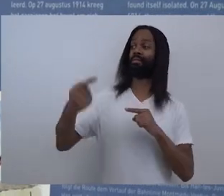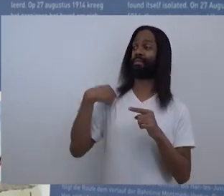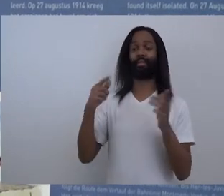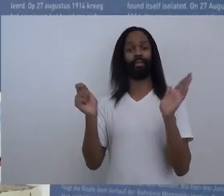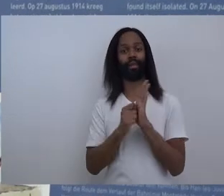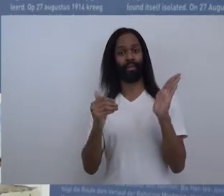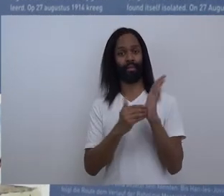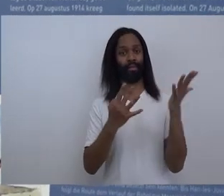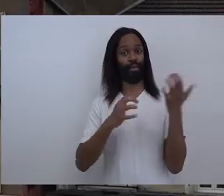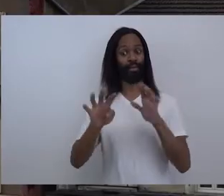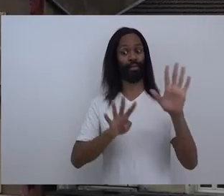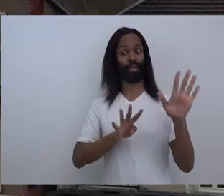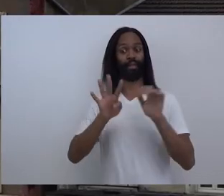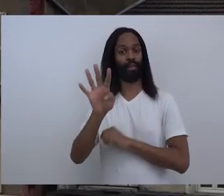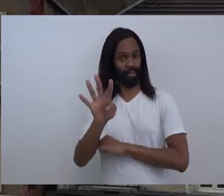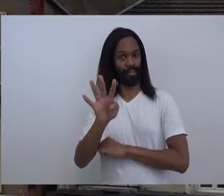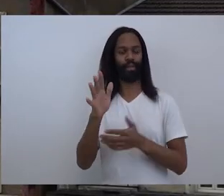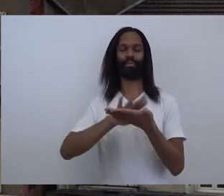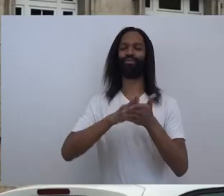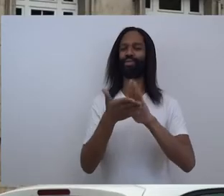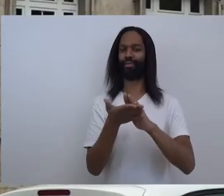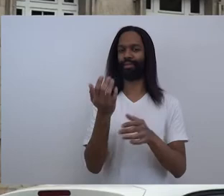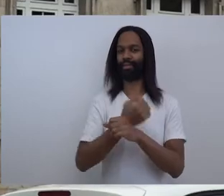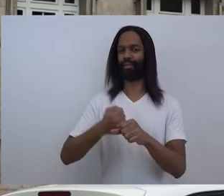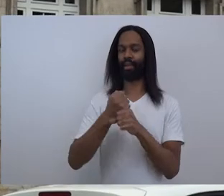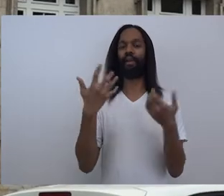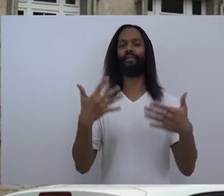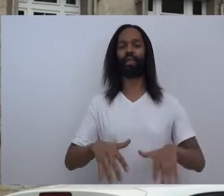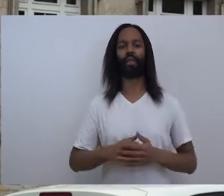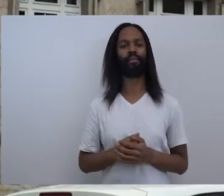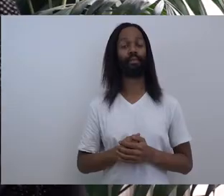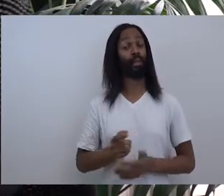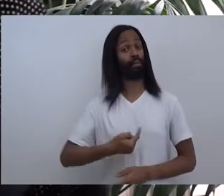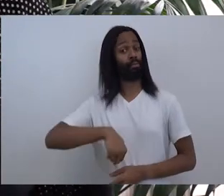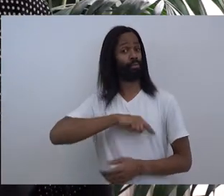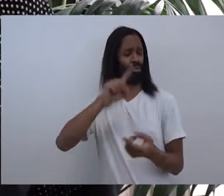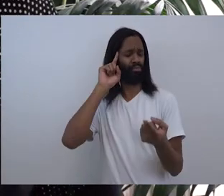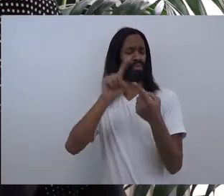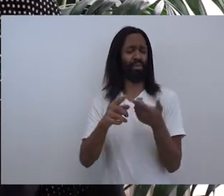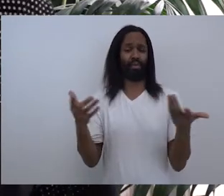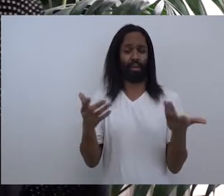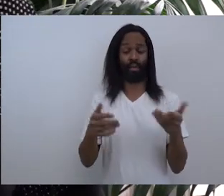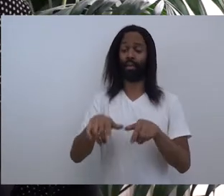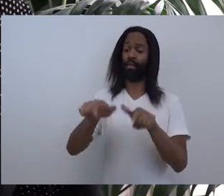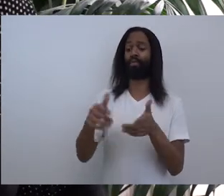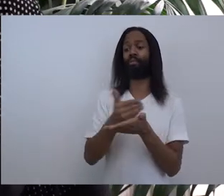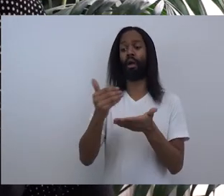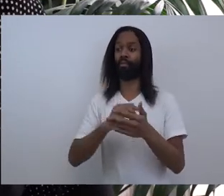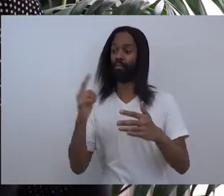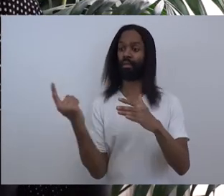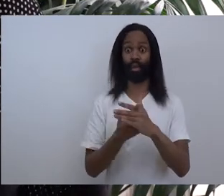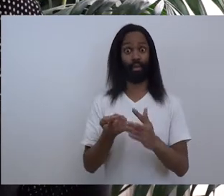L'association a été créée en 1994. Donc nous avons comme objectif de suivre des salariés en